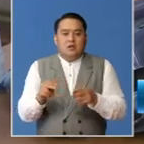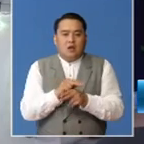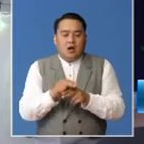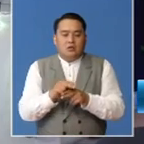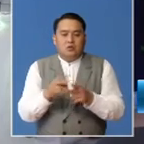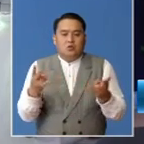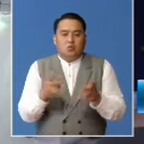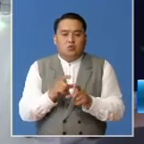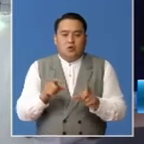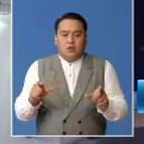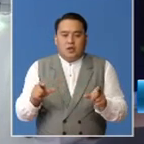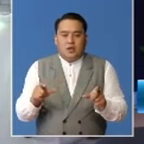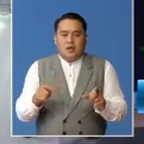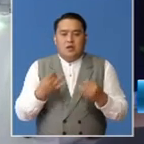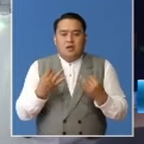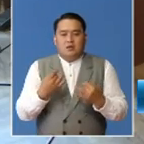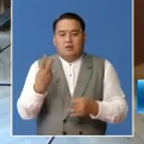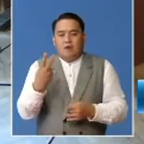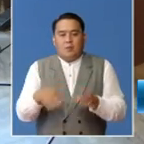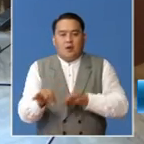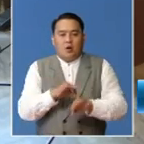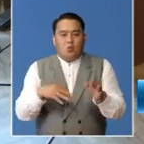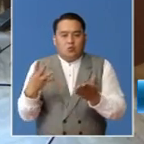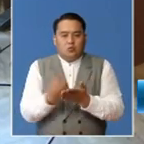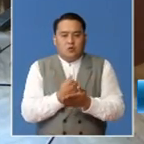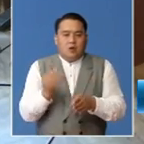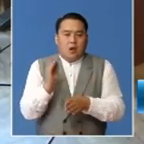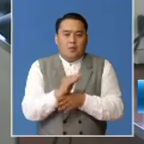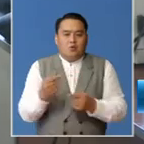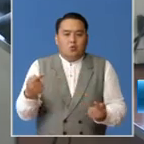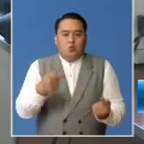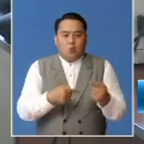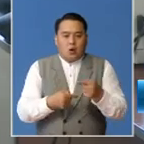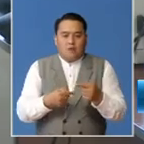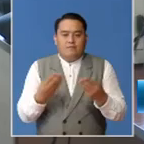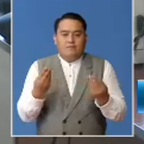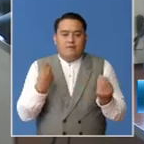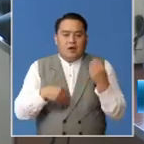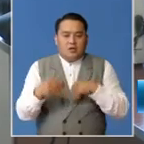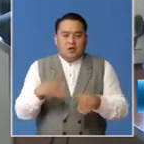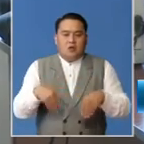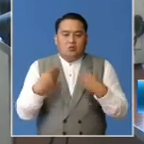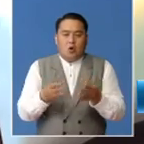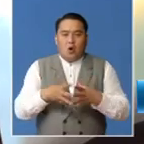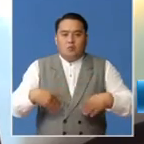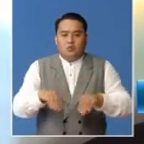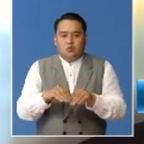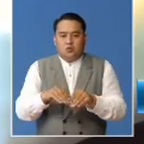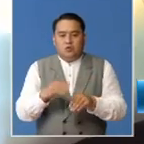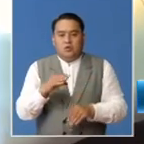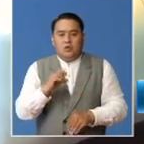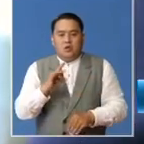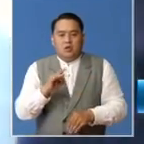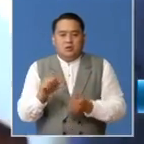одежды нуждающихся людей. Теперь 2 проекта успешно дополняют друг друга. Вещи, которые сдают в общественное объединение